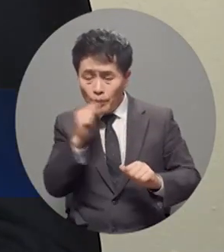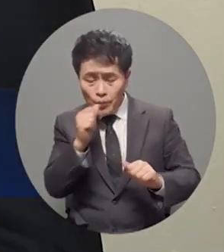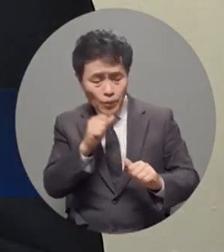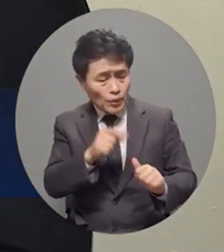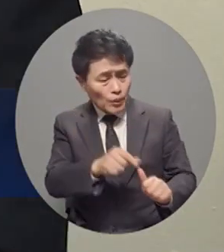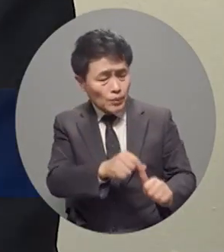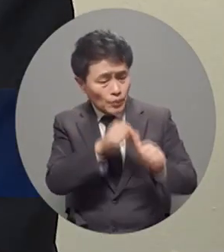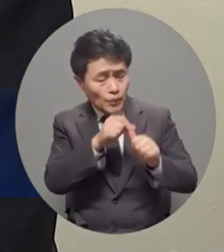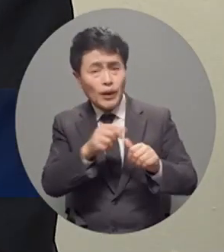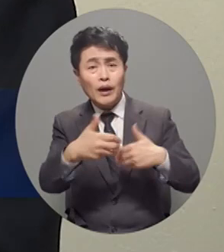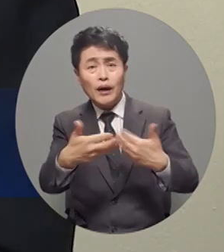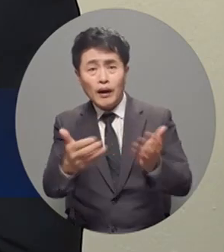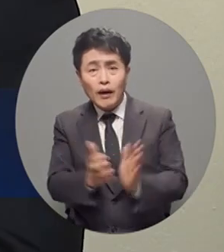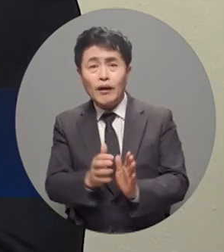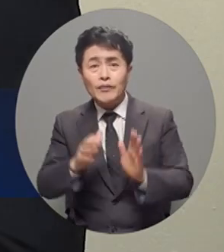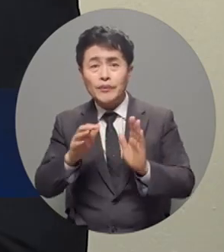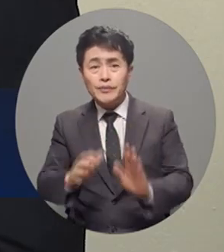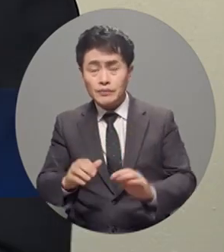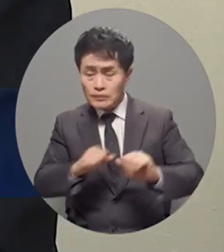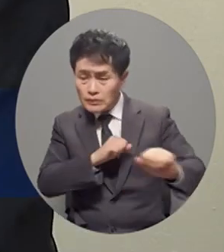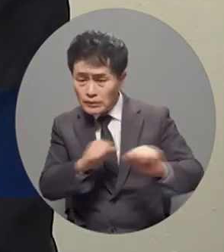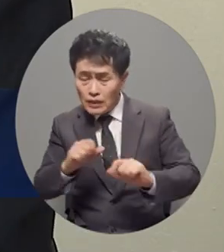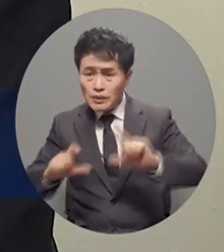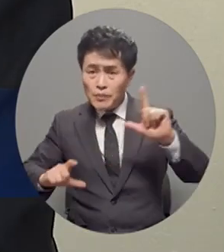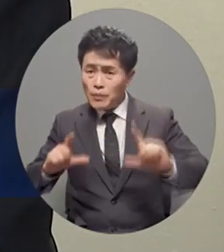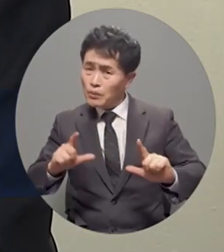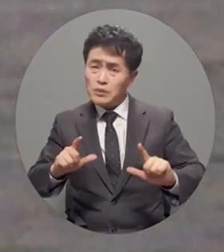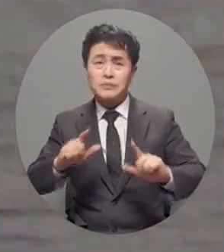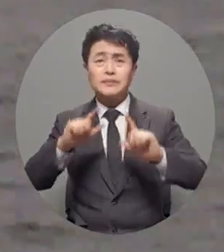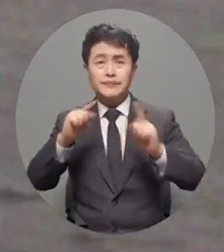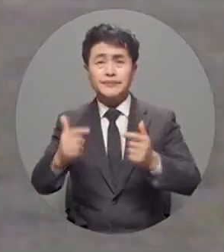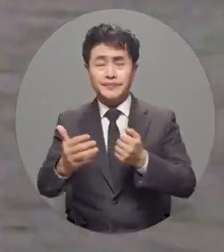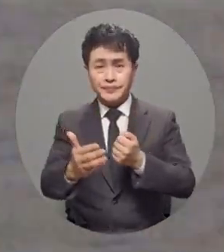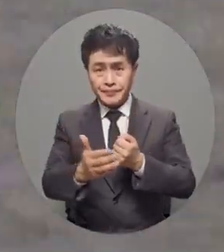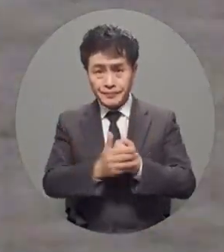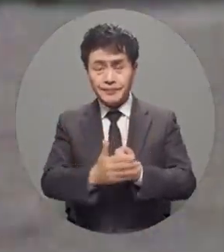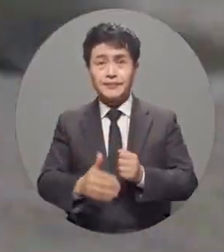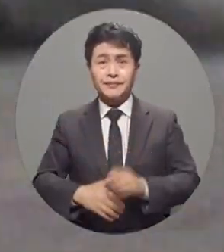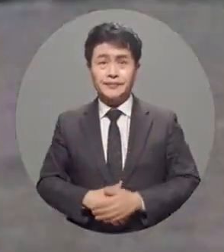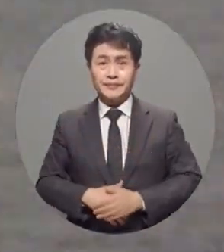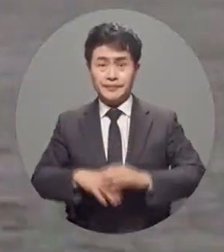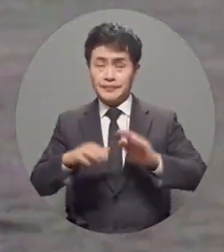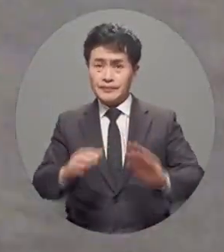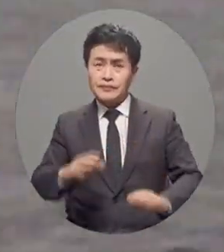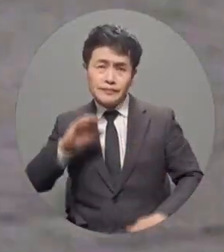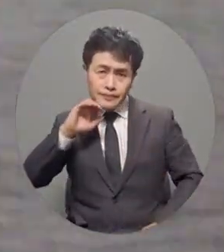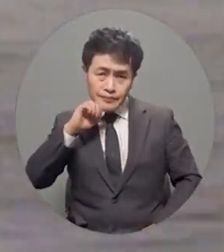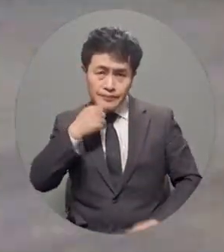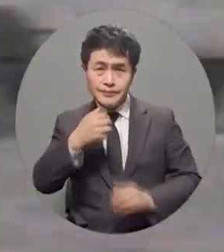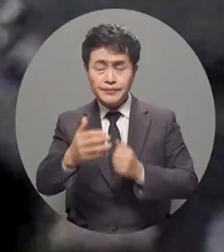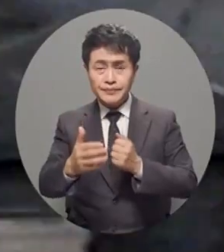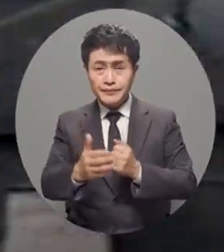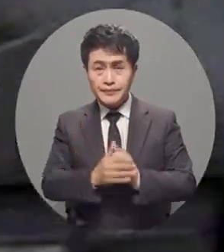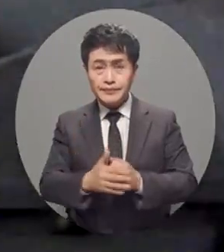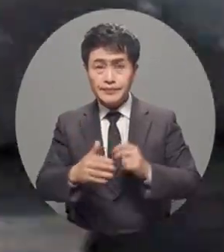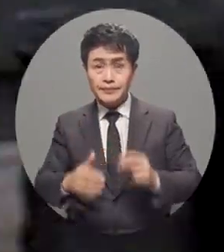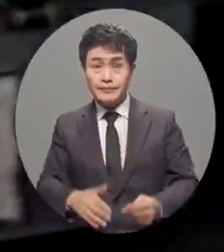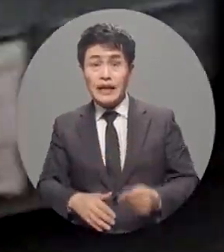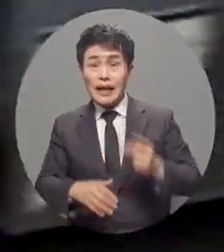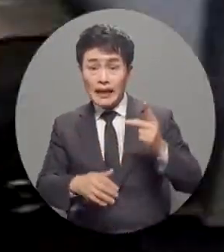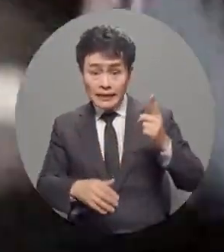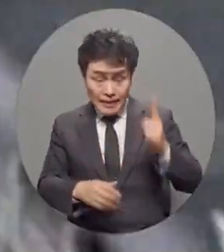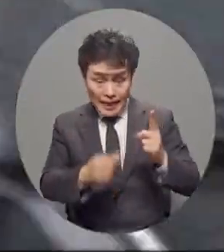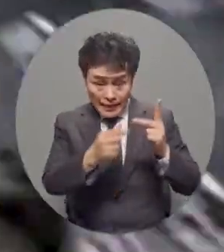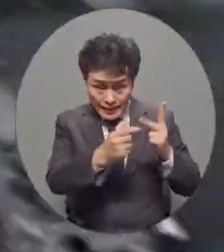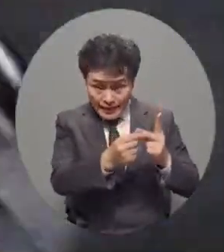선임하고 하면서 다니는 모습은 정말 아니거든요 이런 어려움 탓에 제 1 연평해전과 제